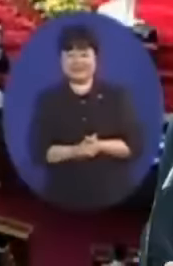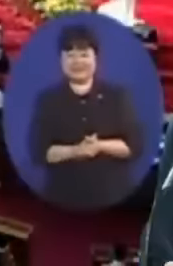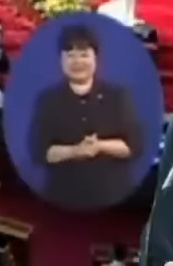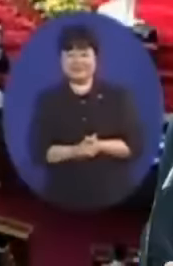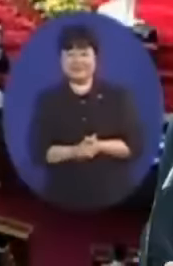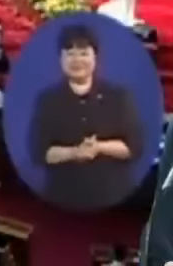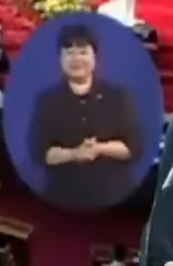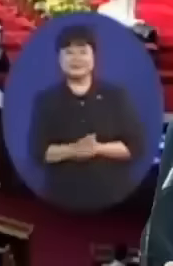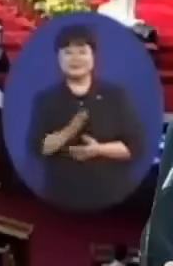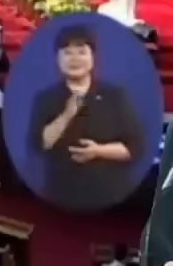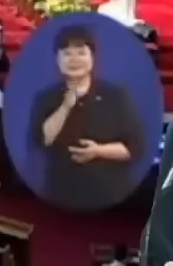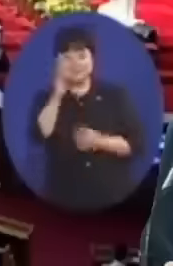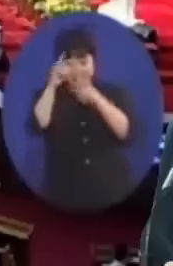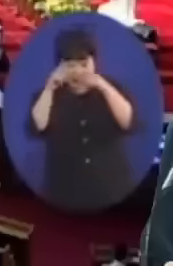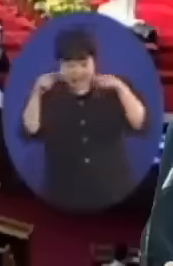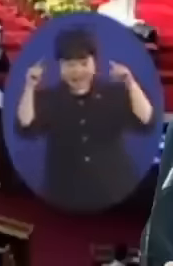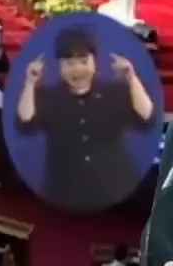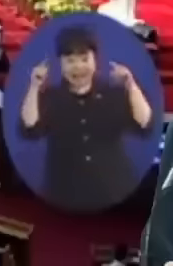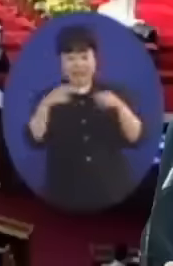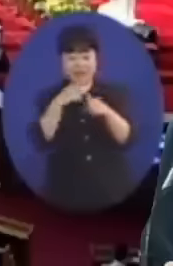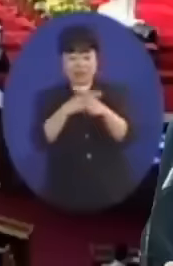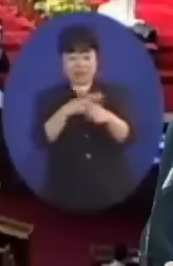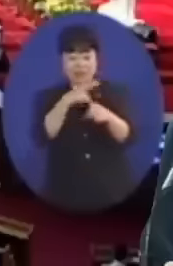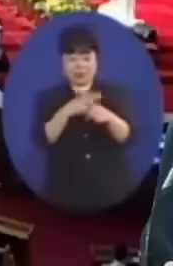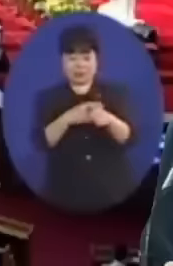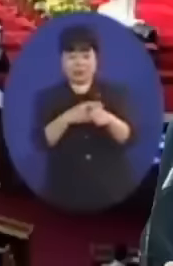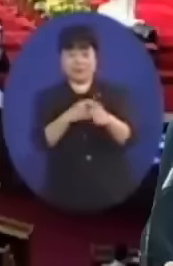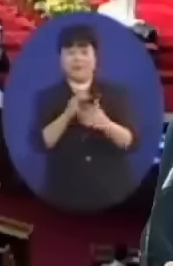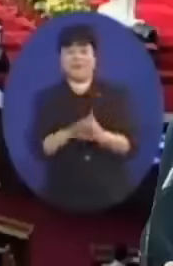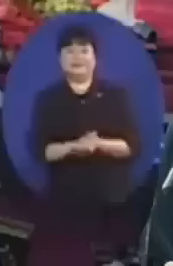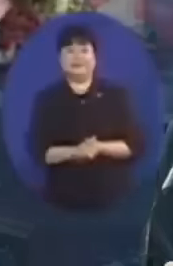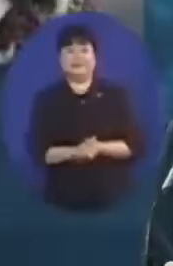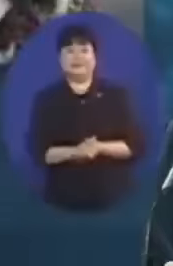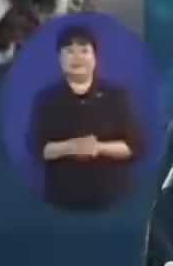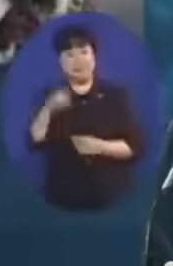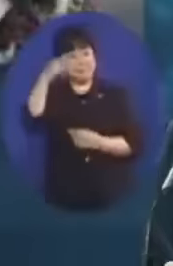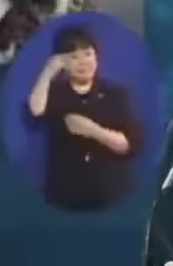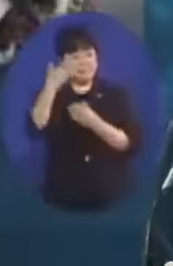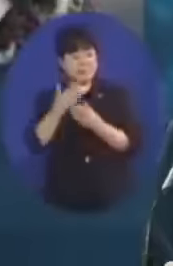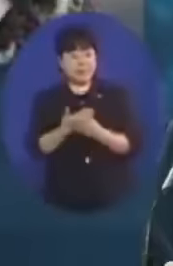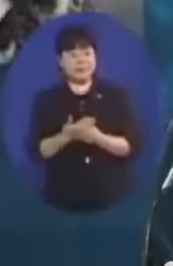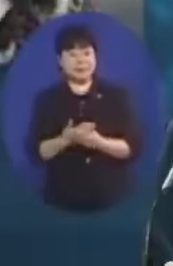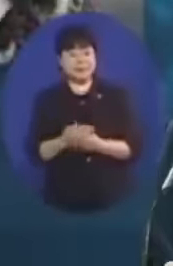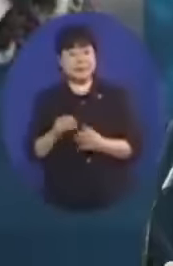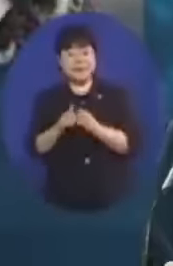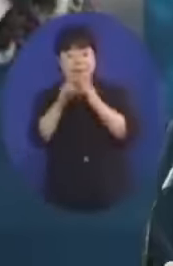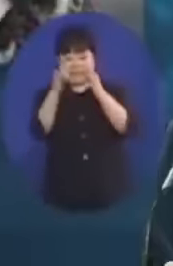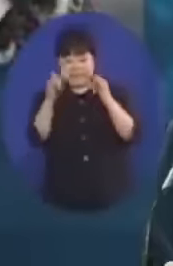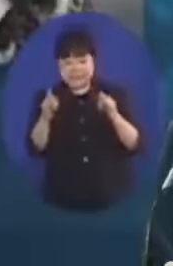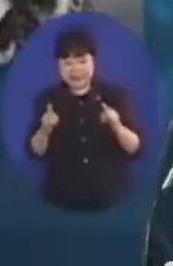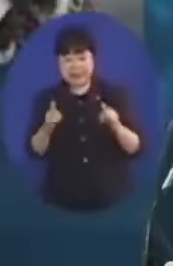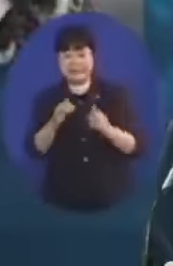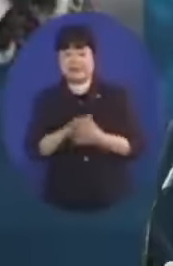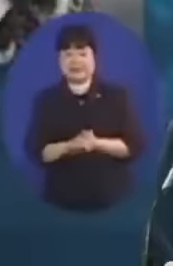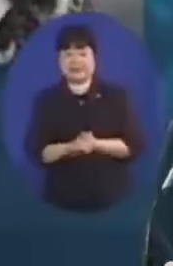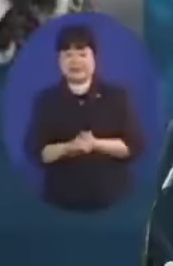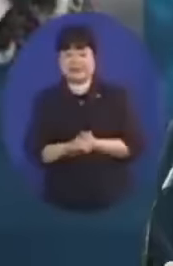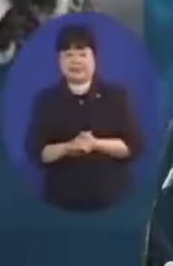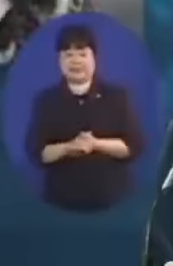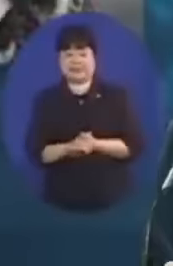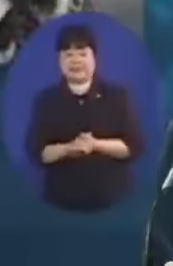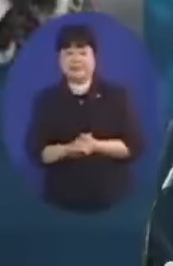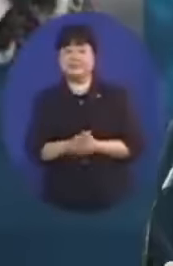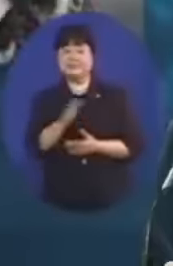UC 비클리 대학의 교수인 레너드 사임 박사는 사회적 유대감과 사회적